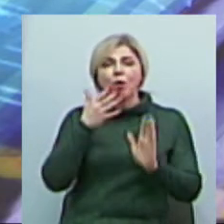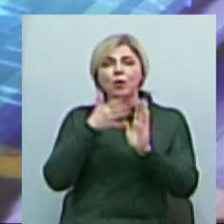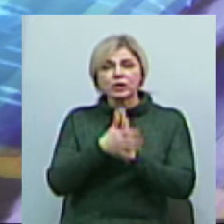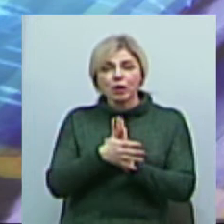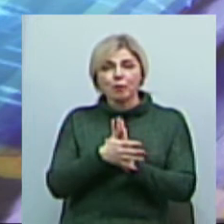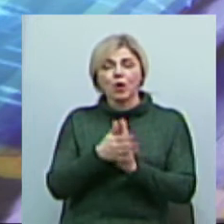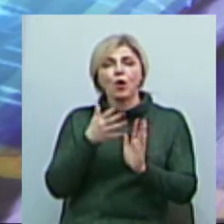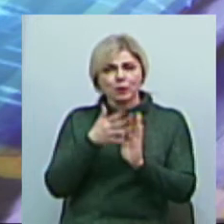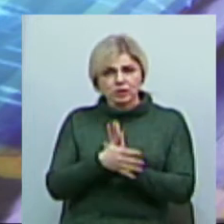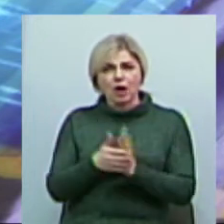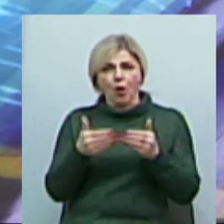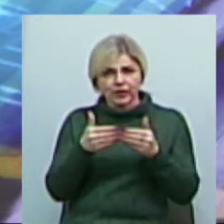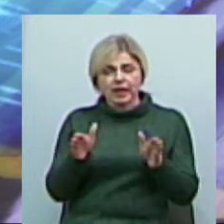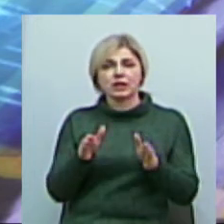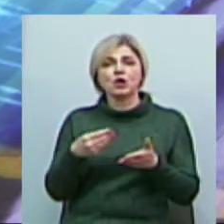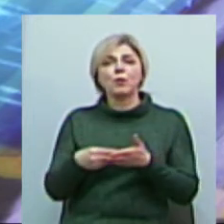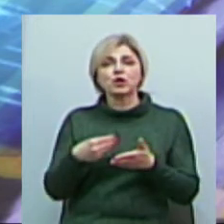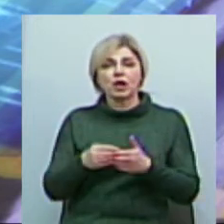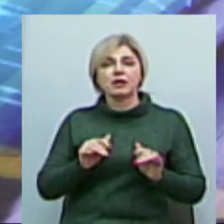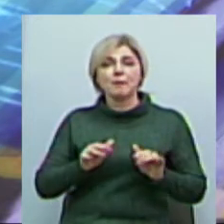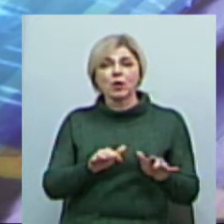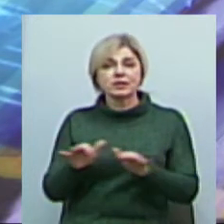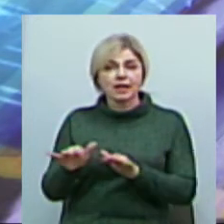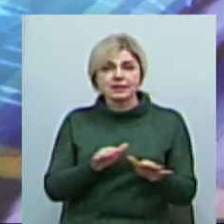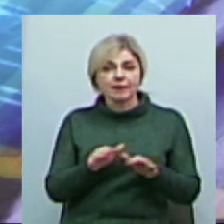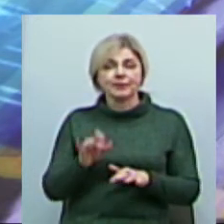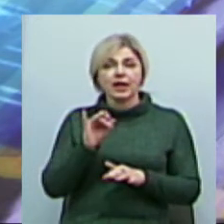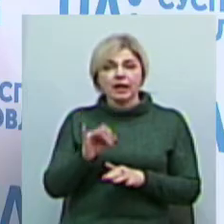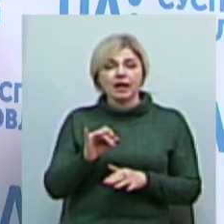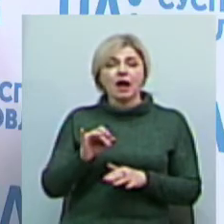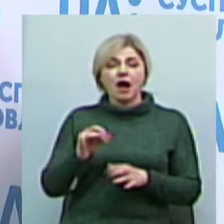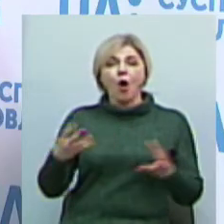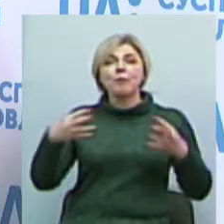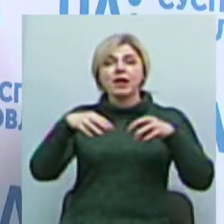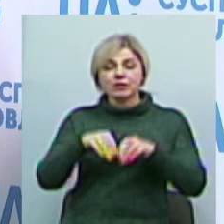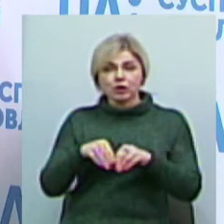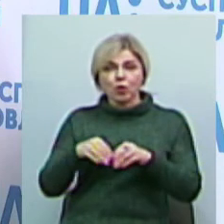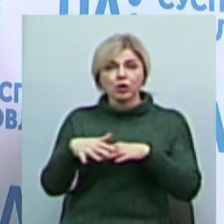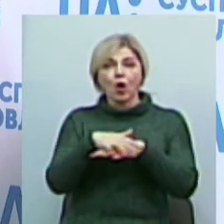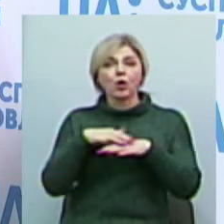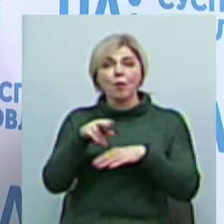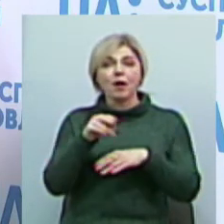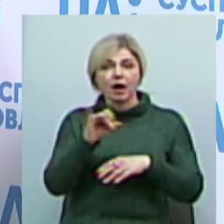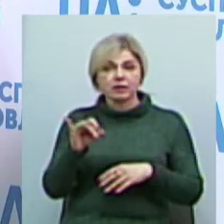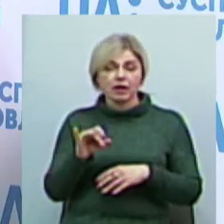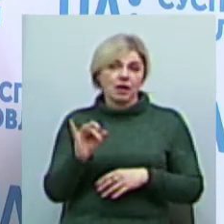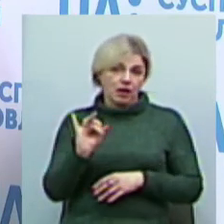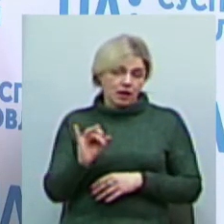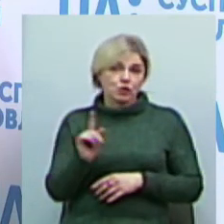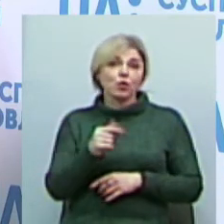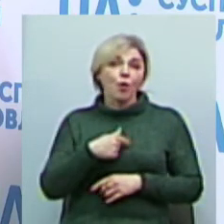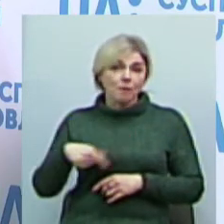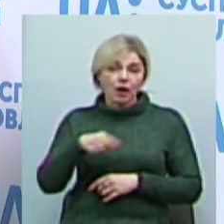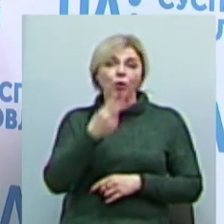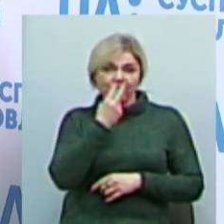бюджетного процесса. Мы на уровне городов областного значения и объединенных громад. И что мы увидели? Ну, во-первых, то, что